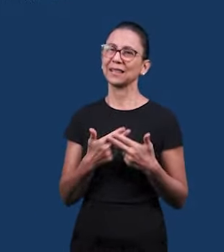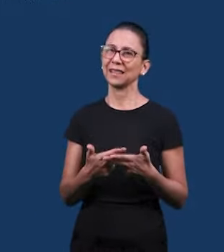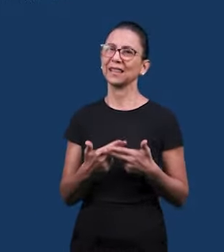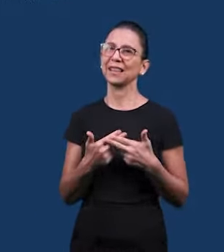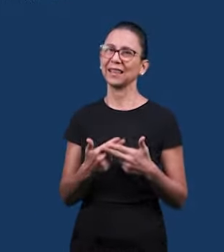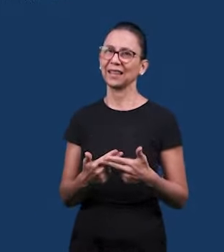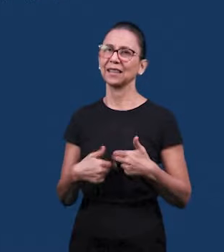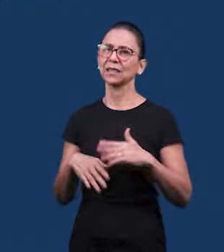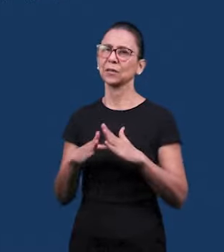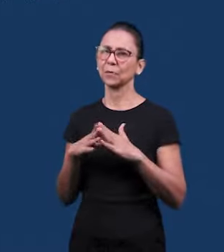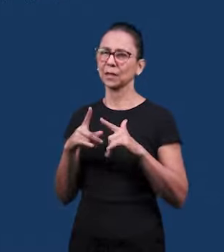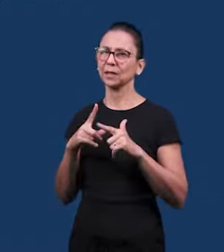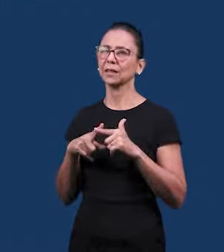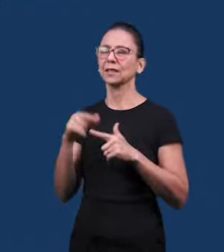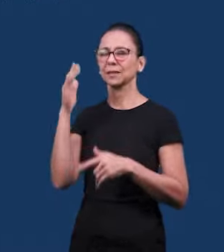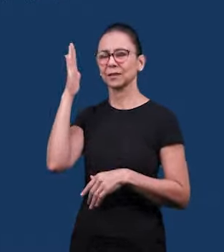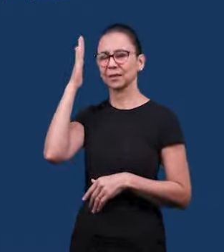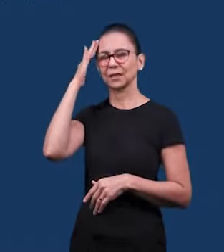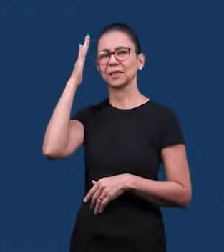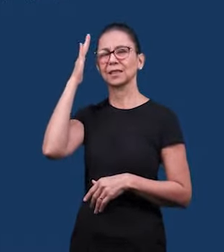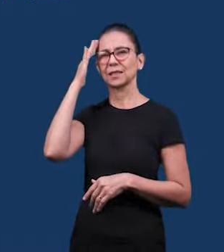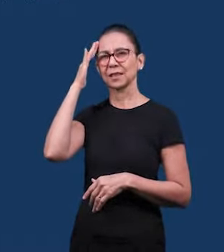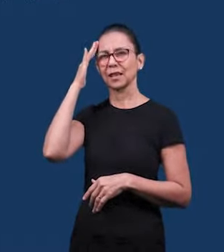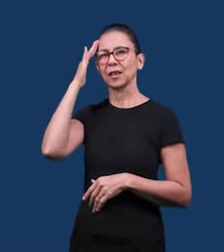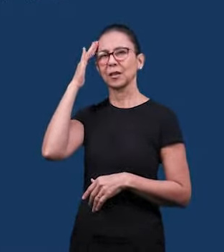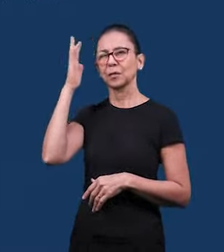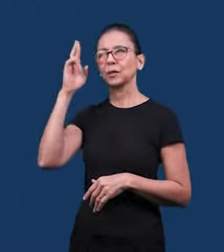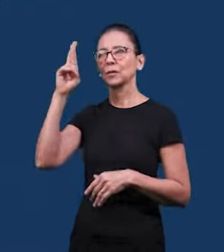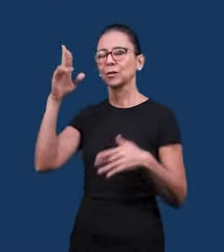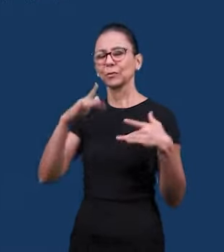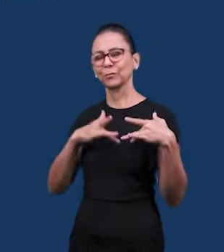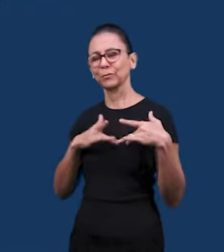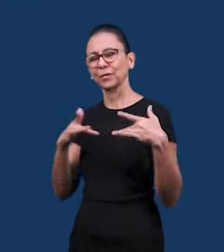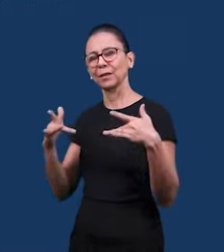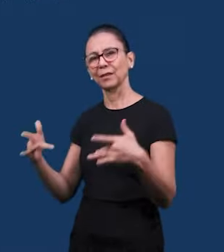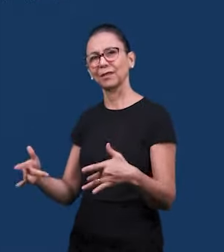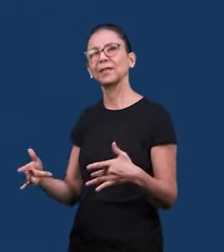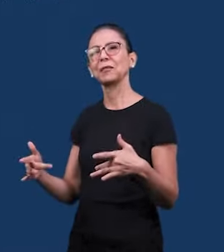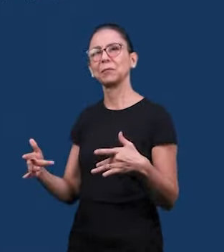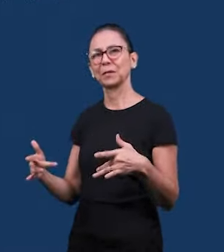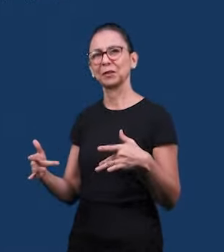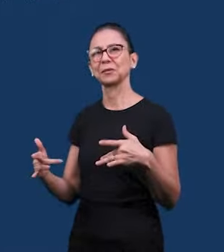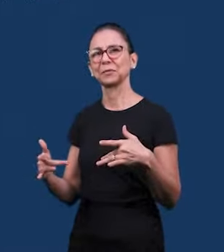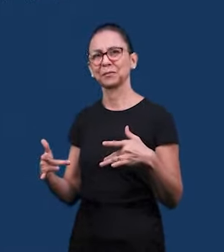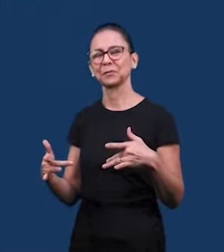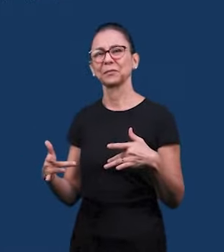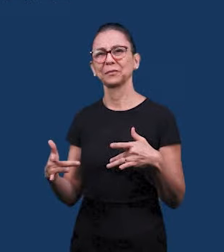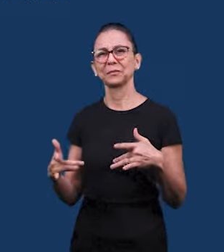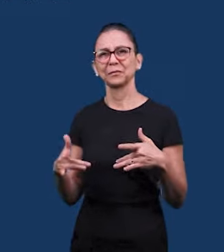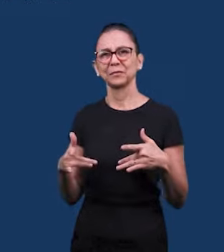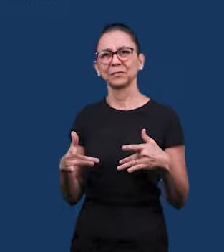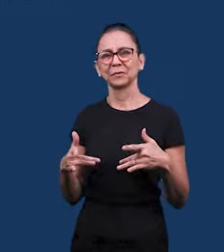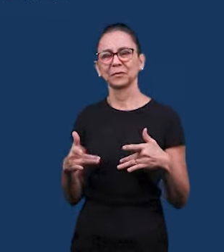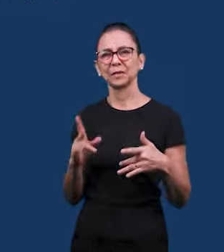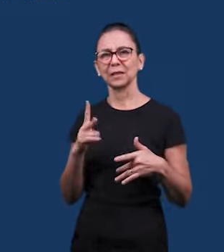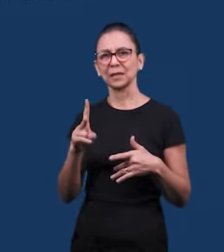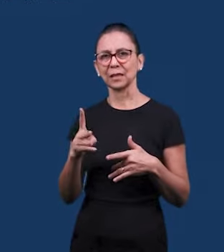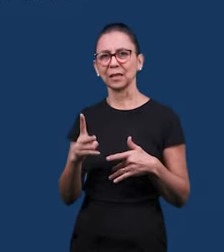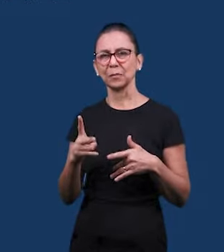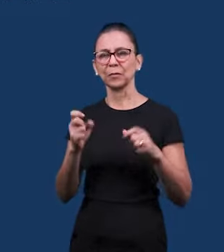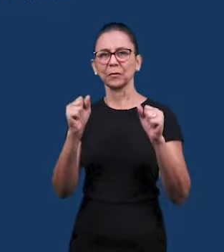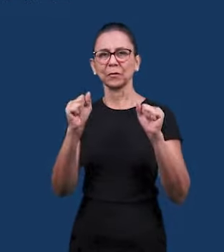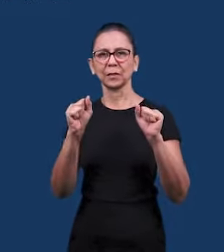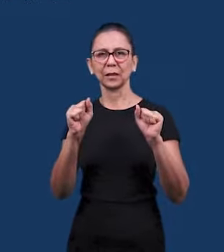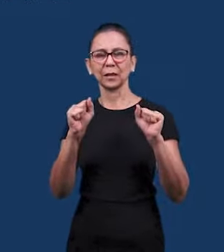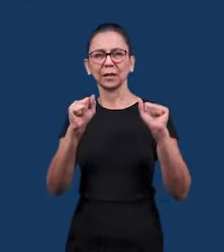церковь, которая знает, насколько Господь любит ее, и который совершает все, что